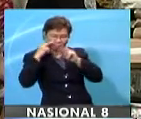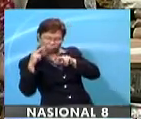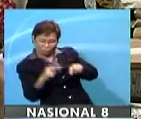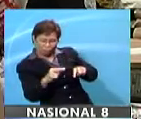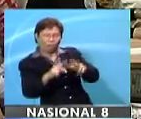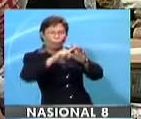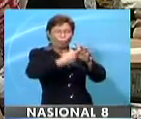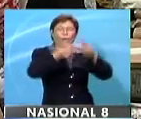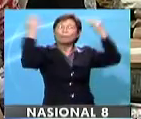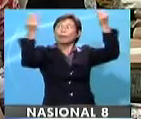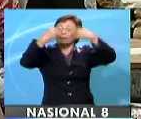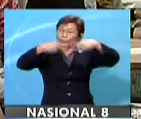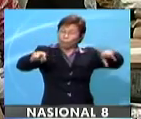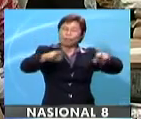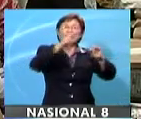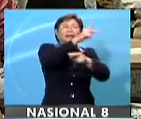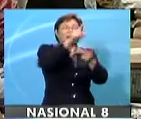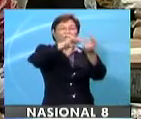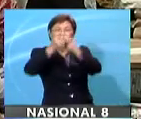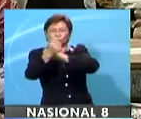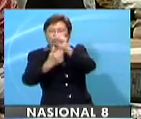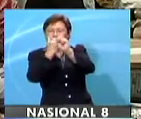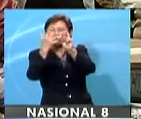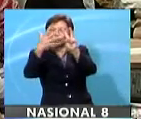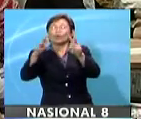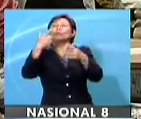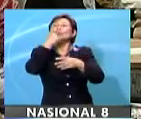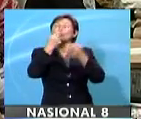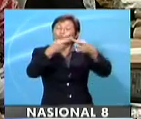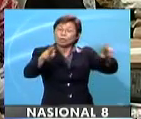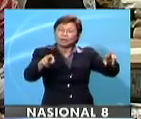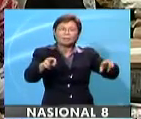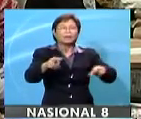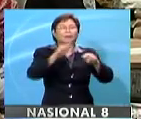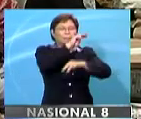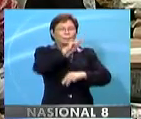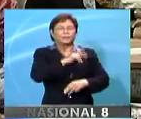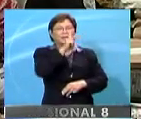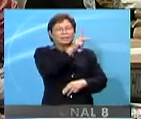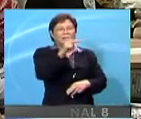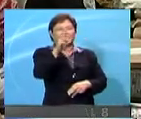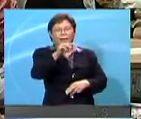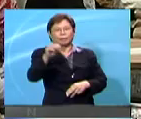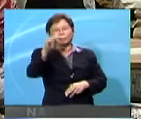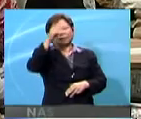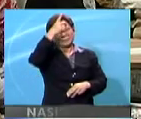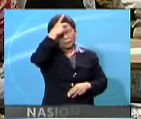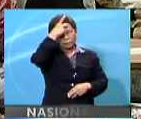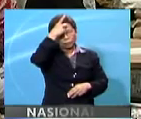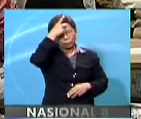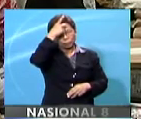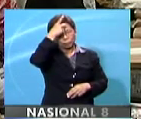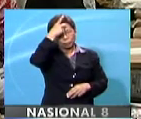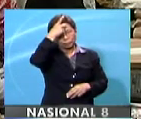ia bermula dengan majlis perasmian KL Converge 2015 yang telah disempurnakan oleh Menteri Komunikasi dan Multimedia Datuk Seri Panglima